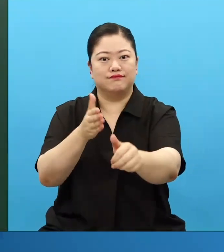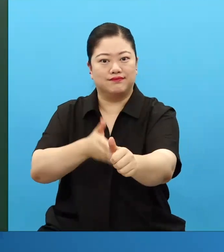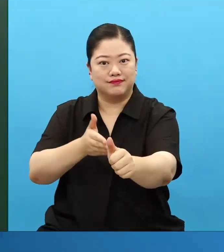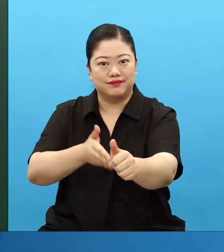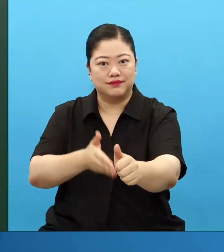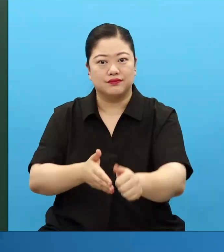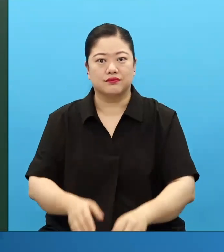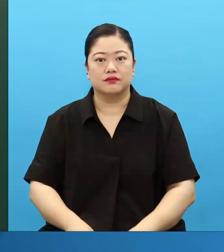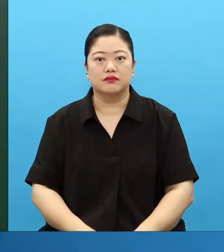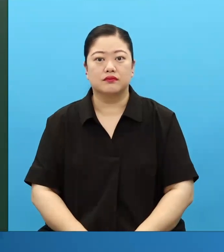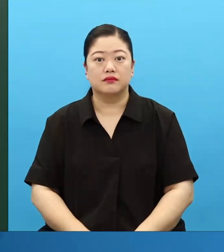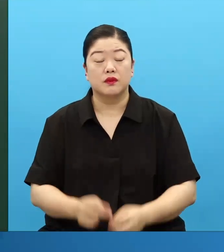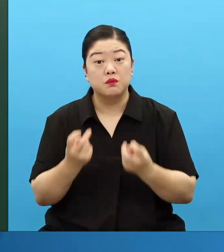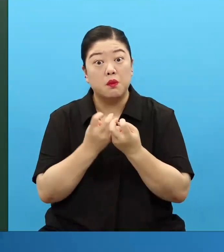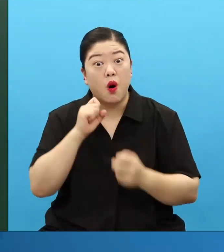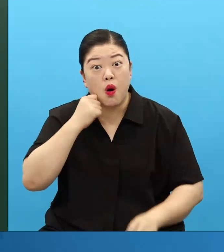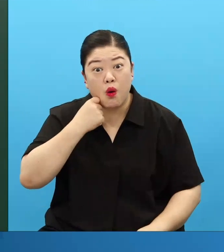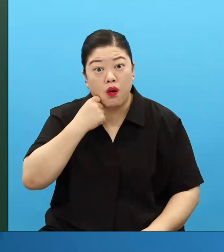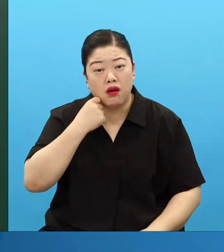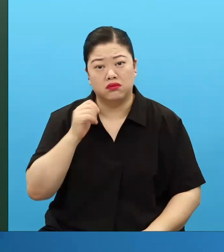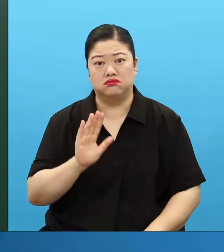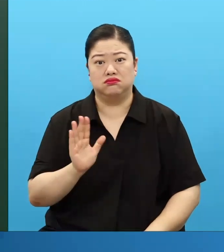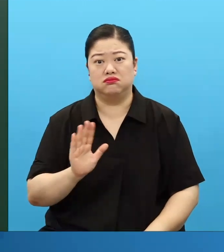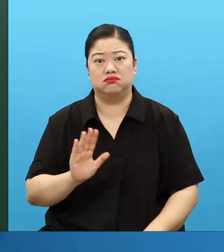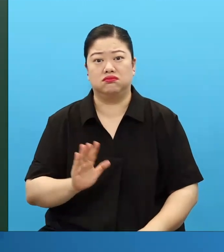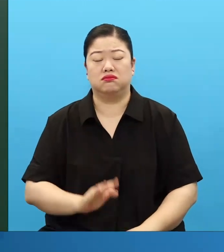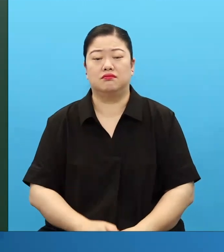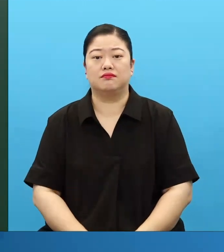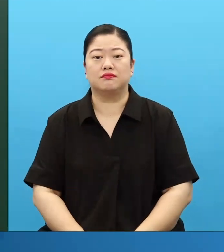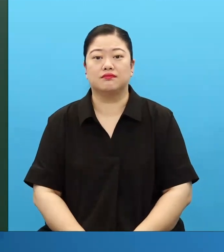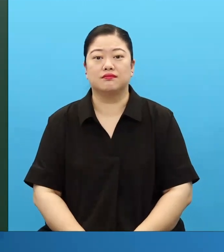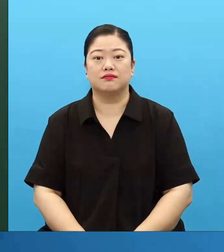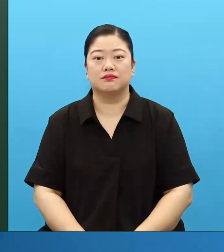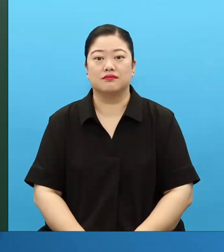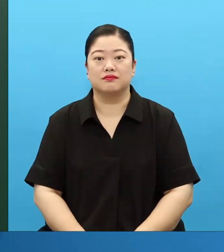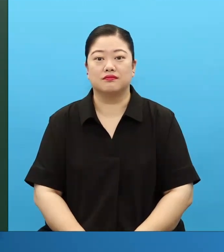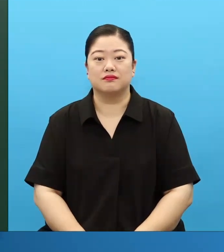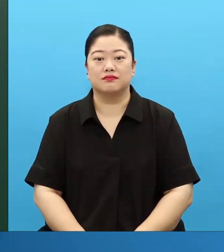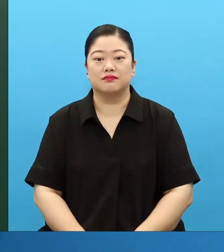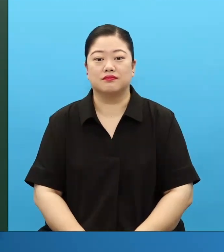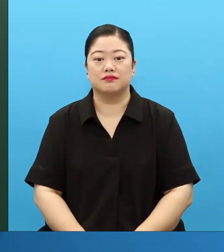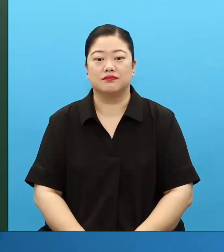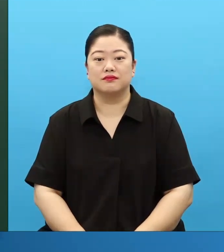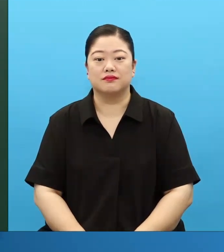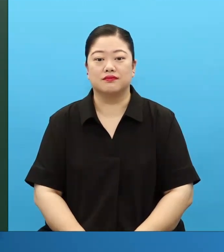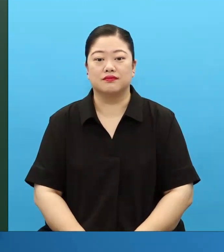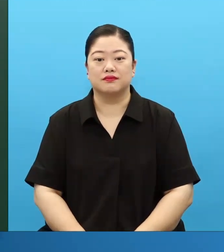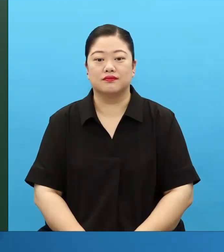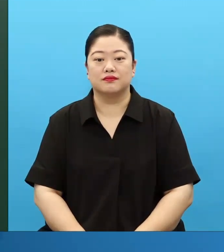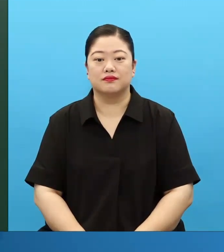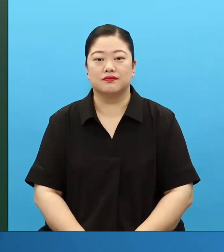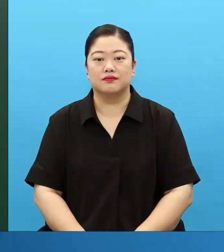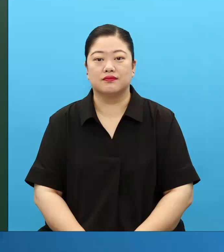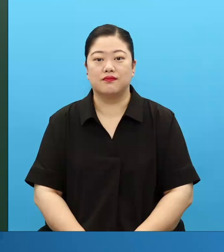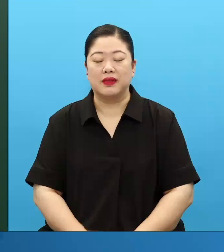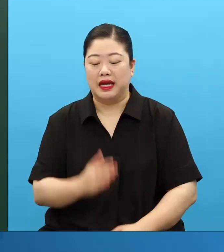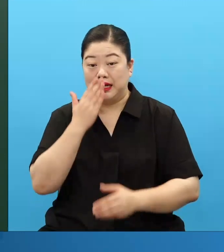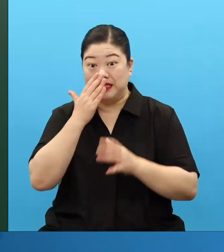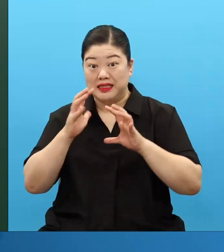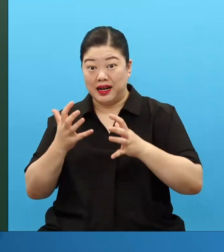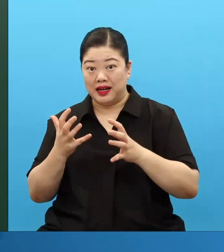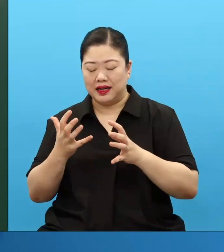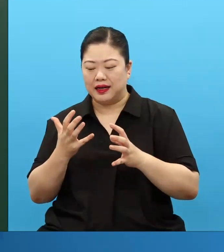this. 고린도전서 3장 16절에 하나님의 성령이 너희 안에 거하는 줄 알지 못하느냐. 1 Corinthians 3 verse